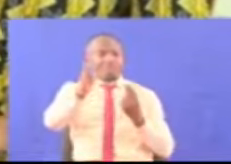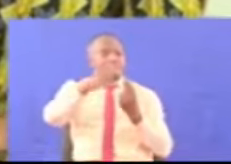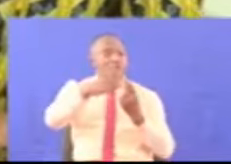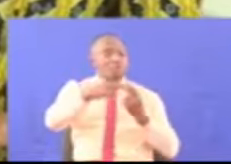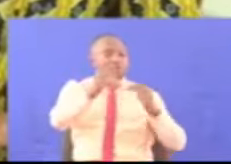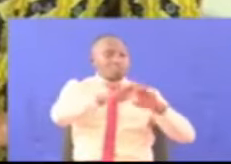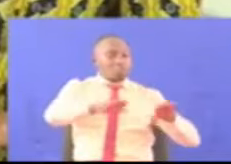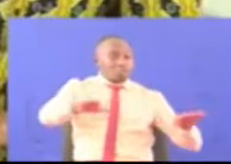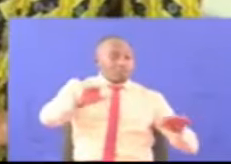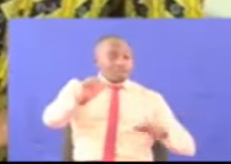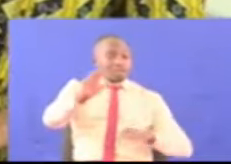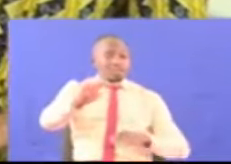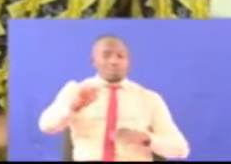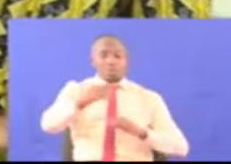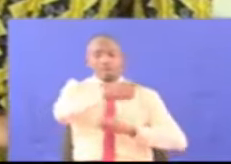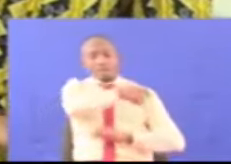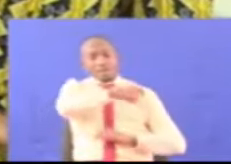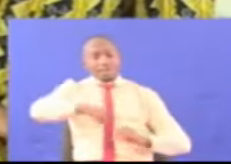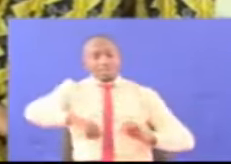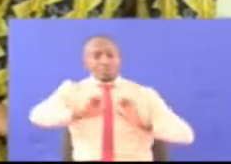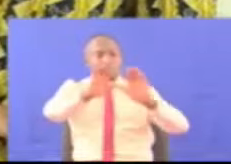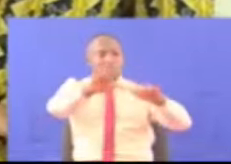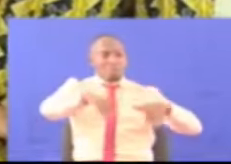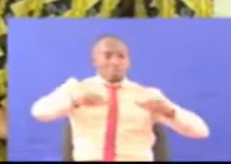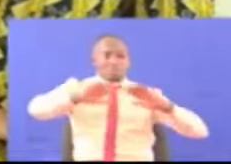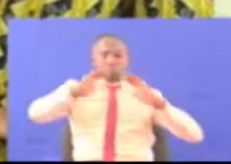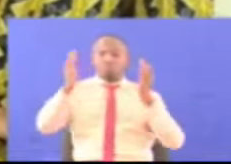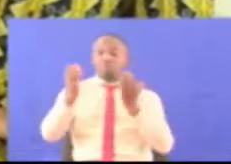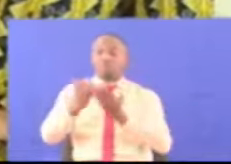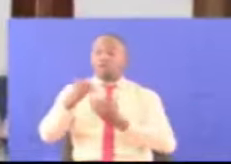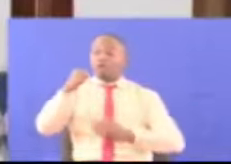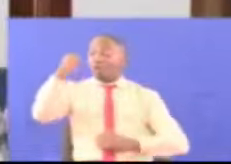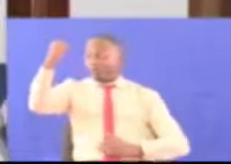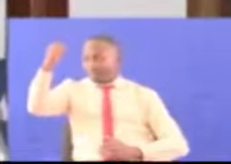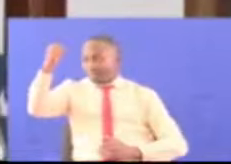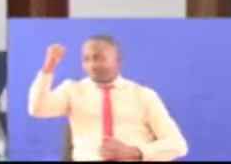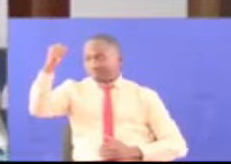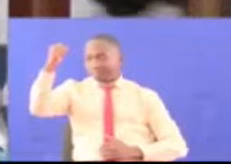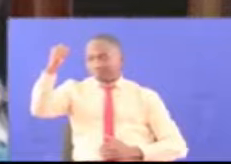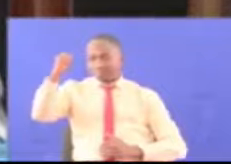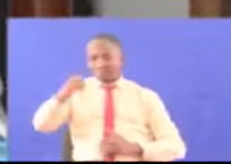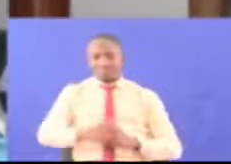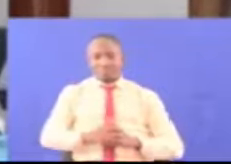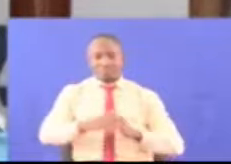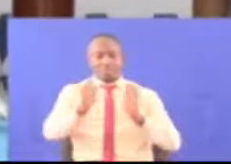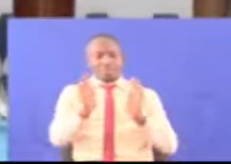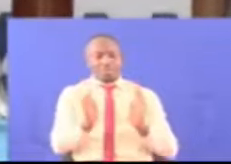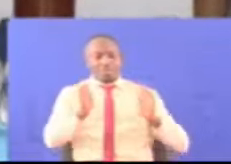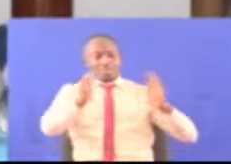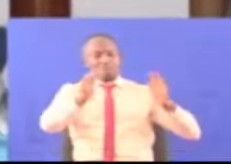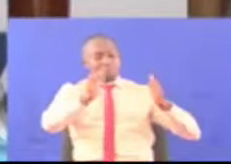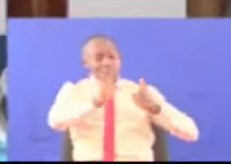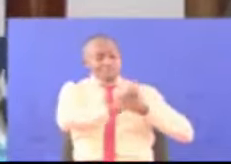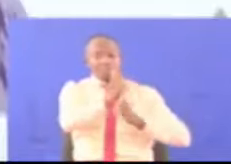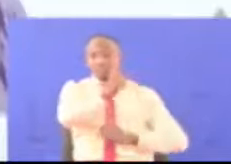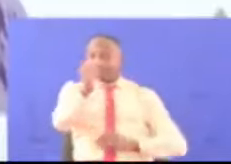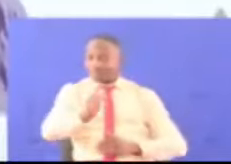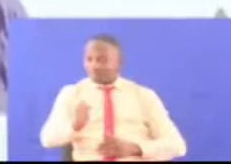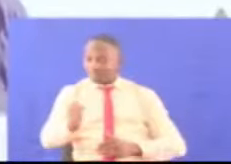Dr. Tulia Ackson, Rais wa mabunge duniani. Oye! Jamhuri ya Muungano wa